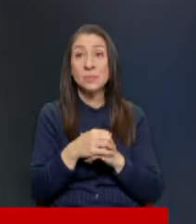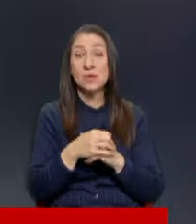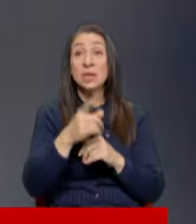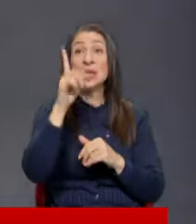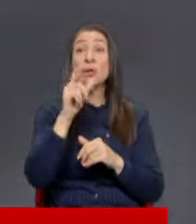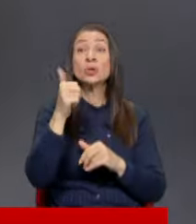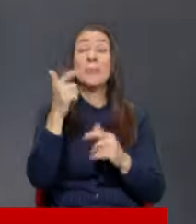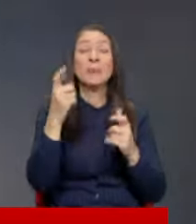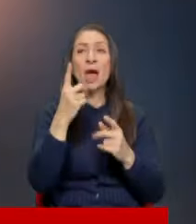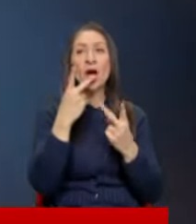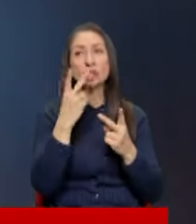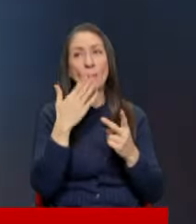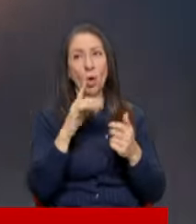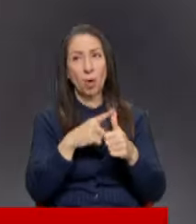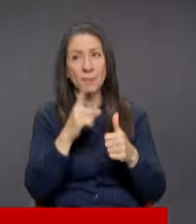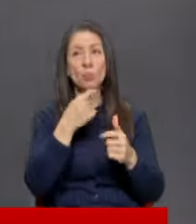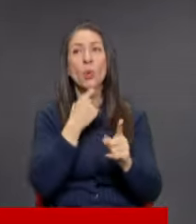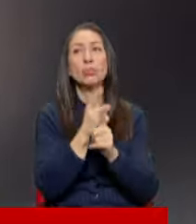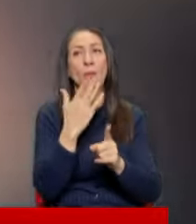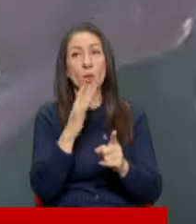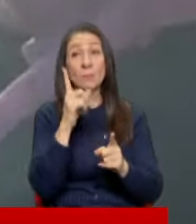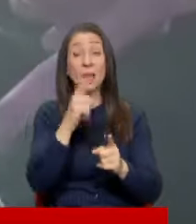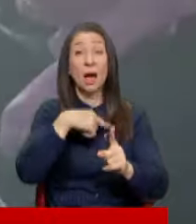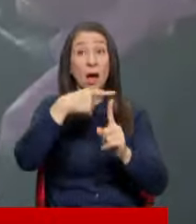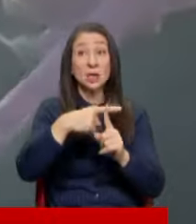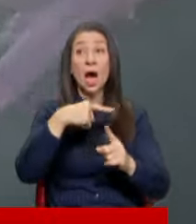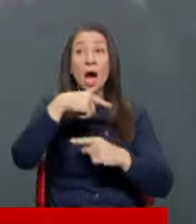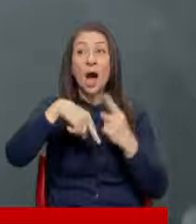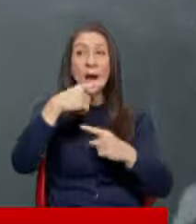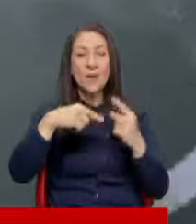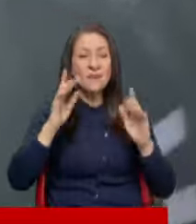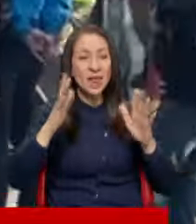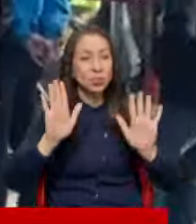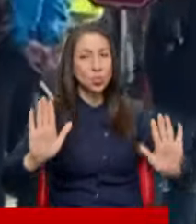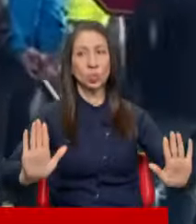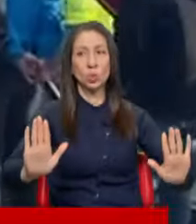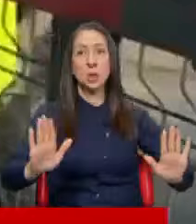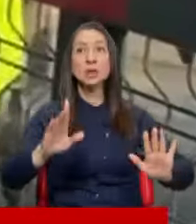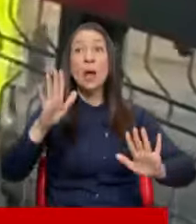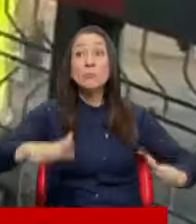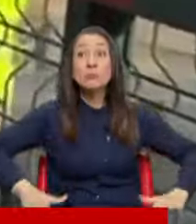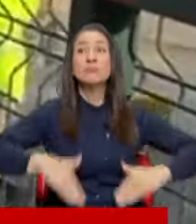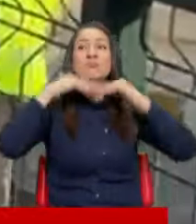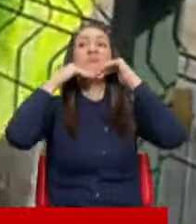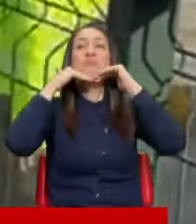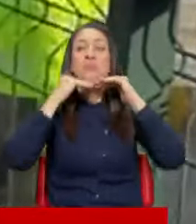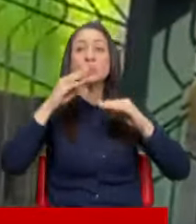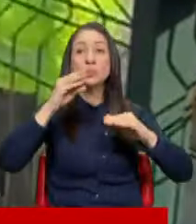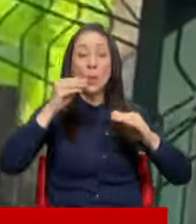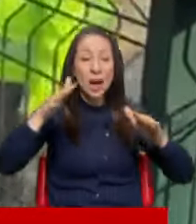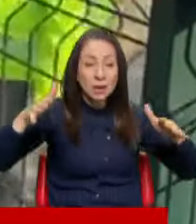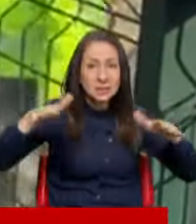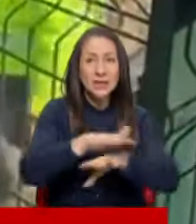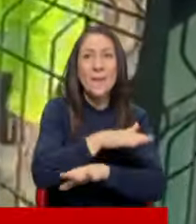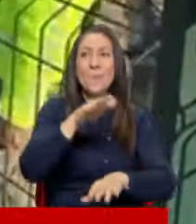yaptığın ne bir açıklama ne bir muhatap vardı bir de üstüne arama faaliyetlerinin durmasıyla bardak taştı toprak altında kalan